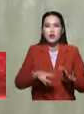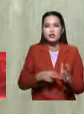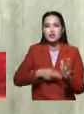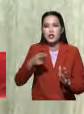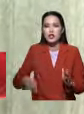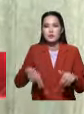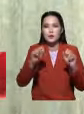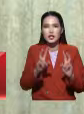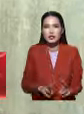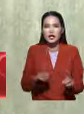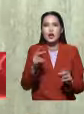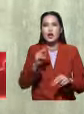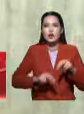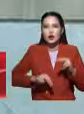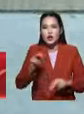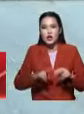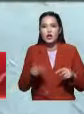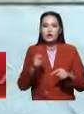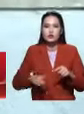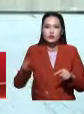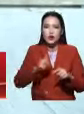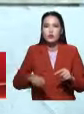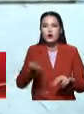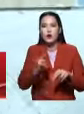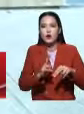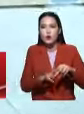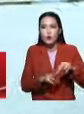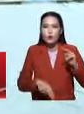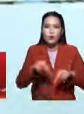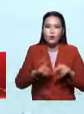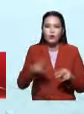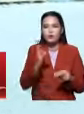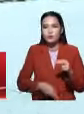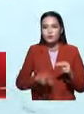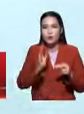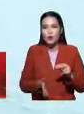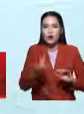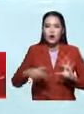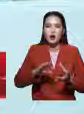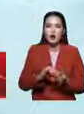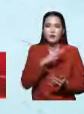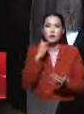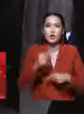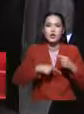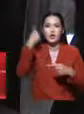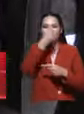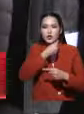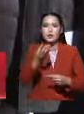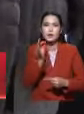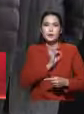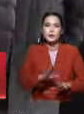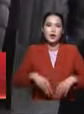да барды. Содан соң заман талабына сай салынып жатқан әуежайдағы жұмыстармен танысты. Әуежай терминалы келесі жылы пайдалануға